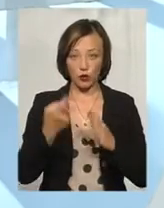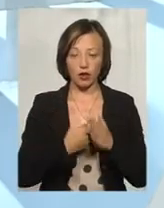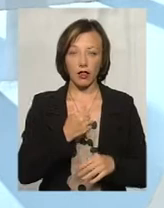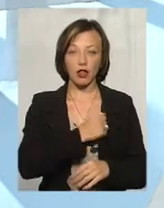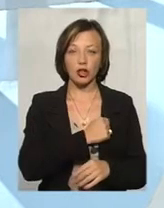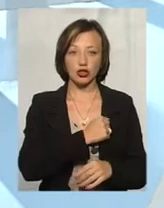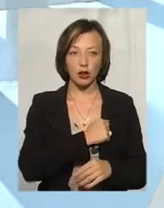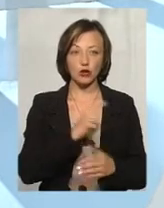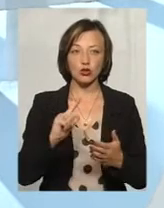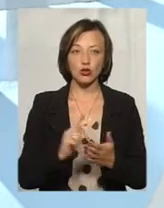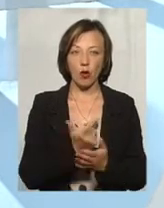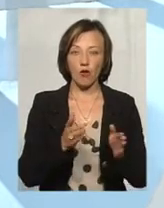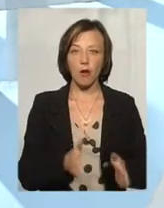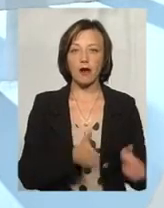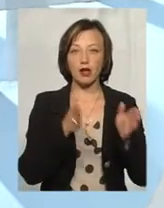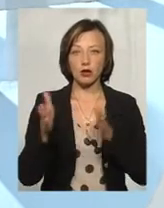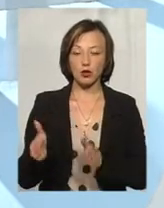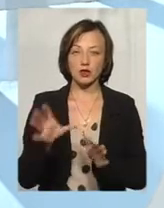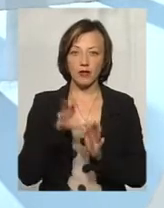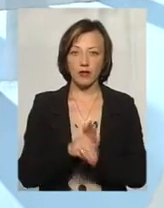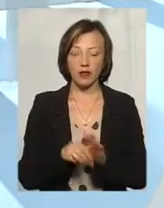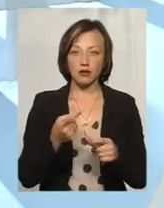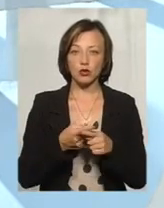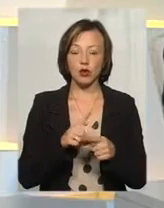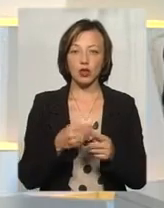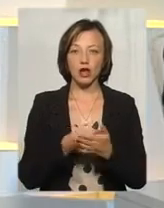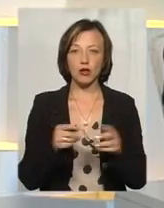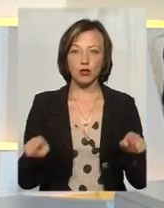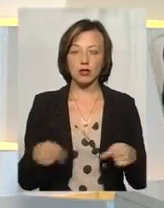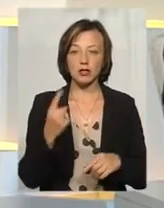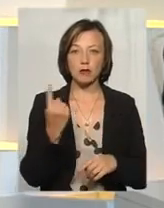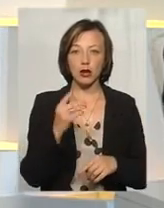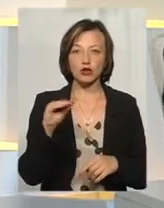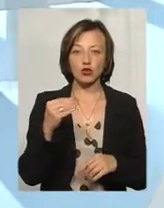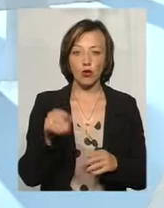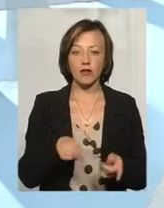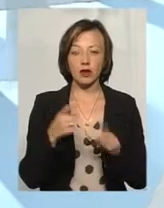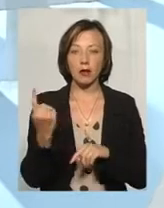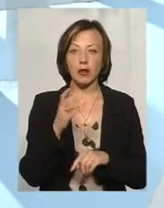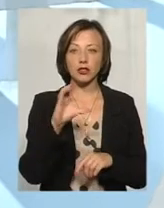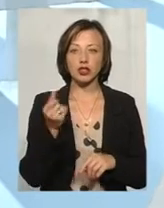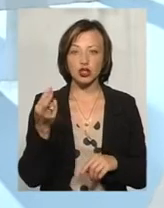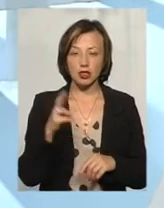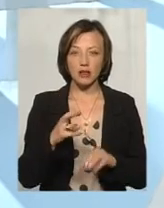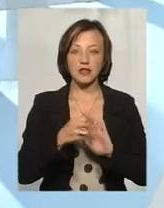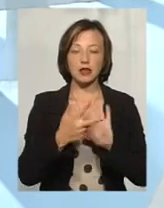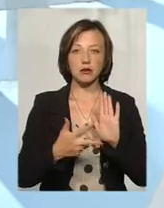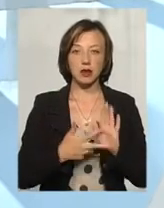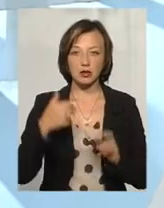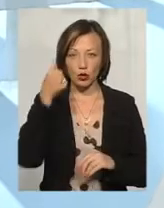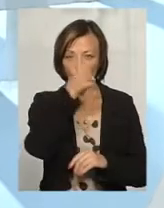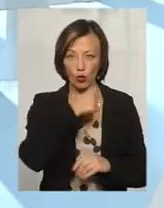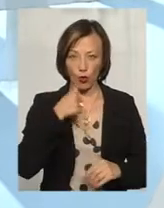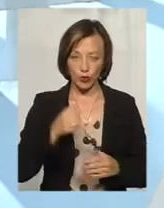жаль, знов переноситься введення стимулюючого тарифоутворення з 1 жовтня на 1 січня 2018